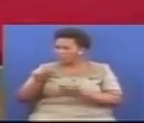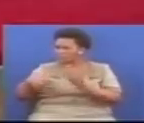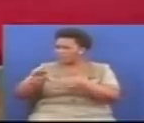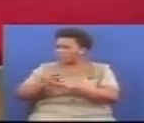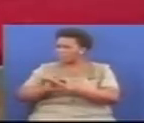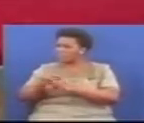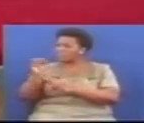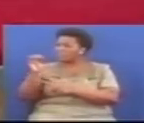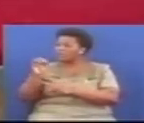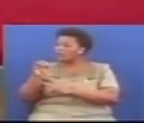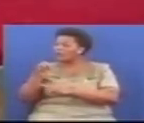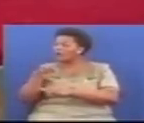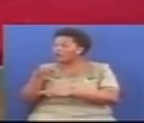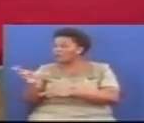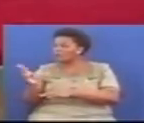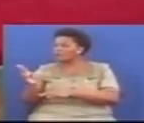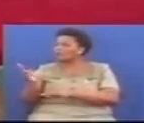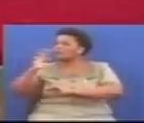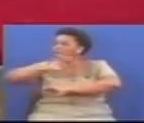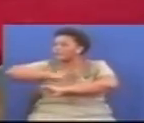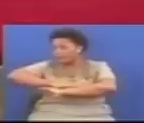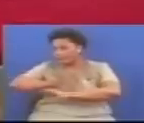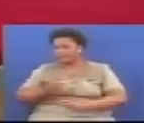kama ifuatavyo. Mheshimiwa Spika,